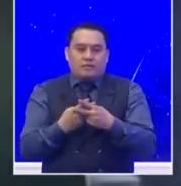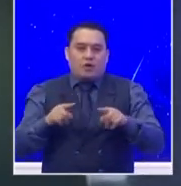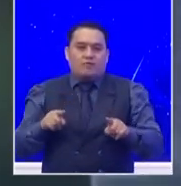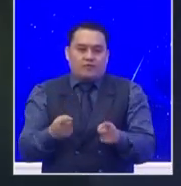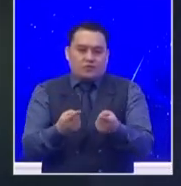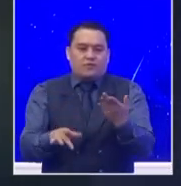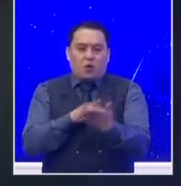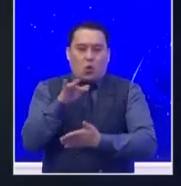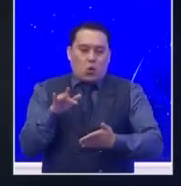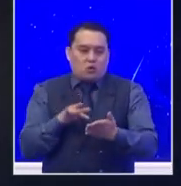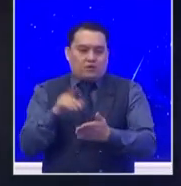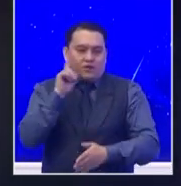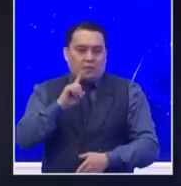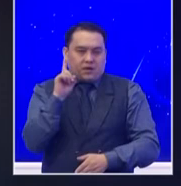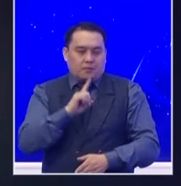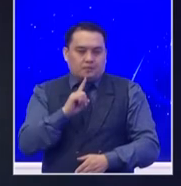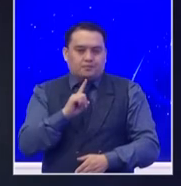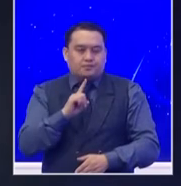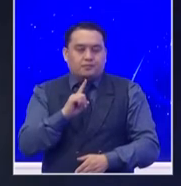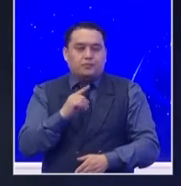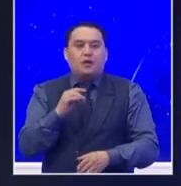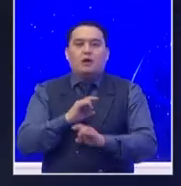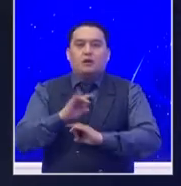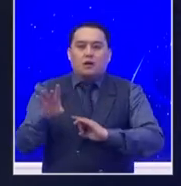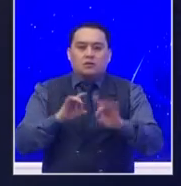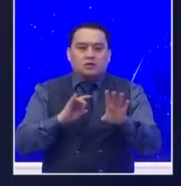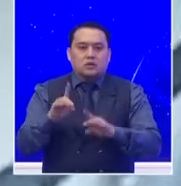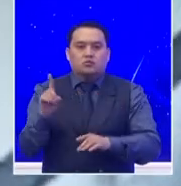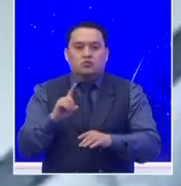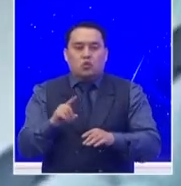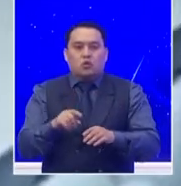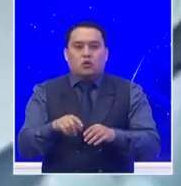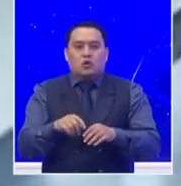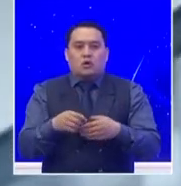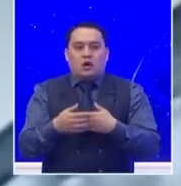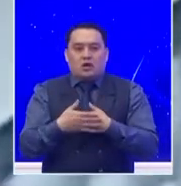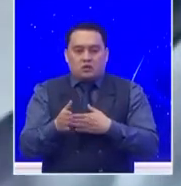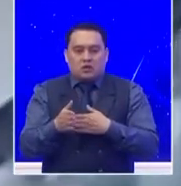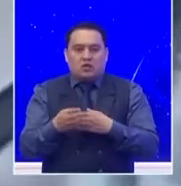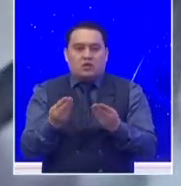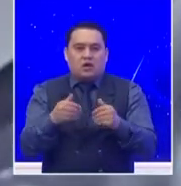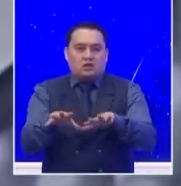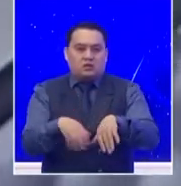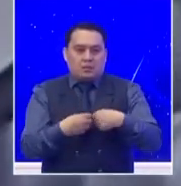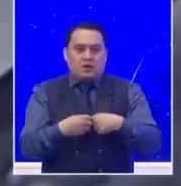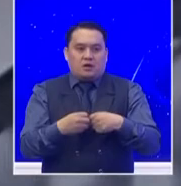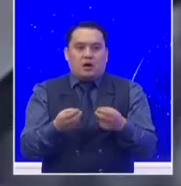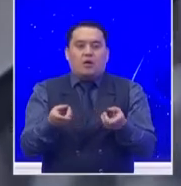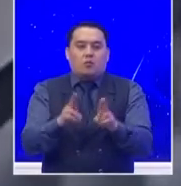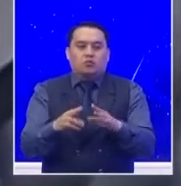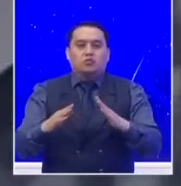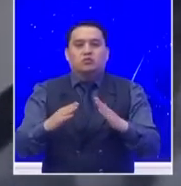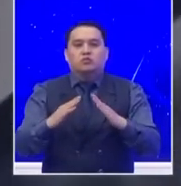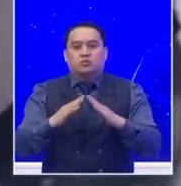в городской изолятор временного содержания. Они рассказали, что вскрыли сейф, забрали оттуда деньги, а потом выбросили его на обочине